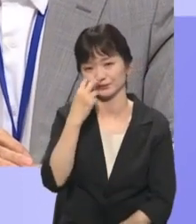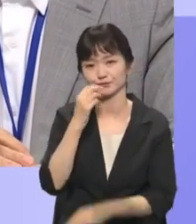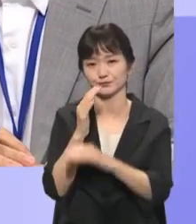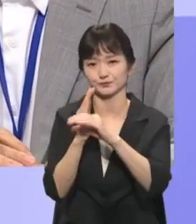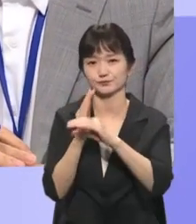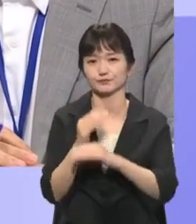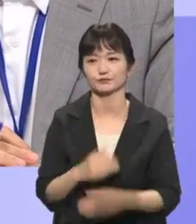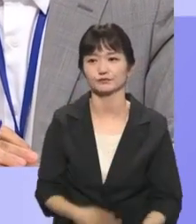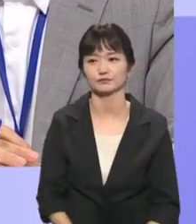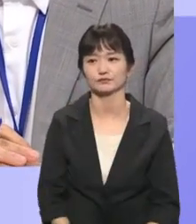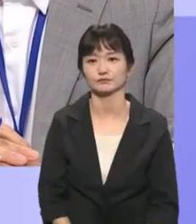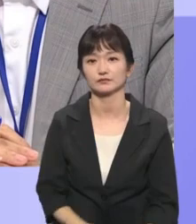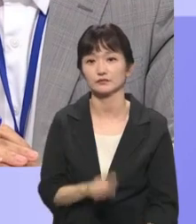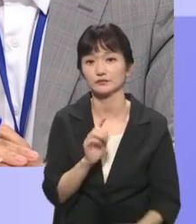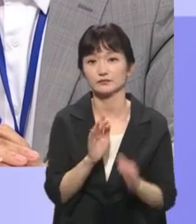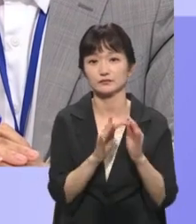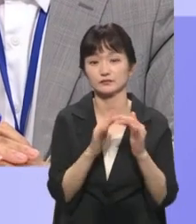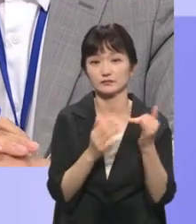하고요.